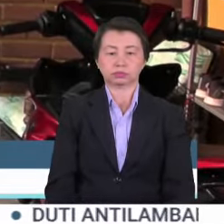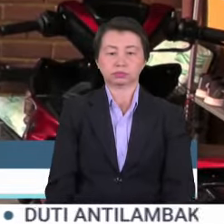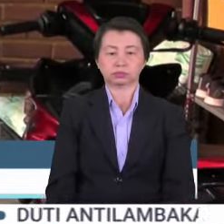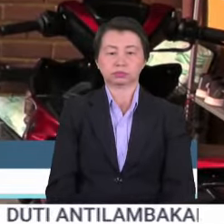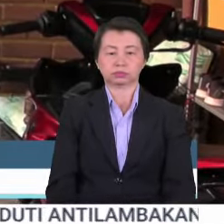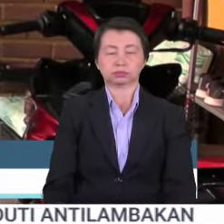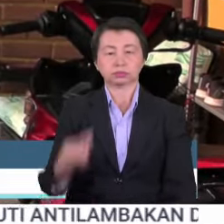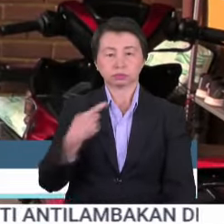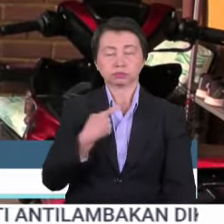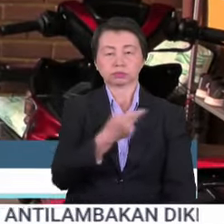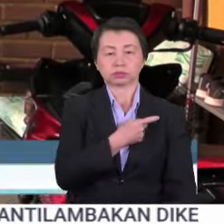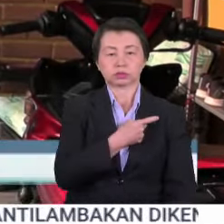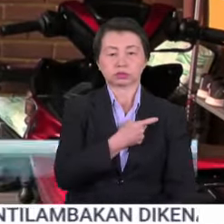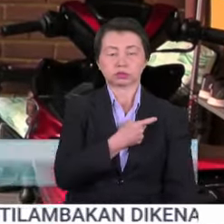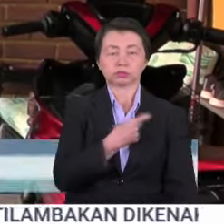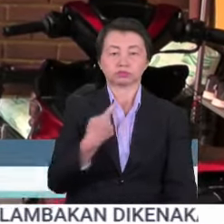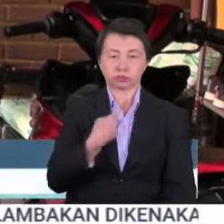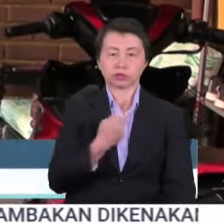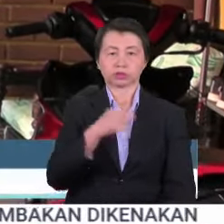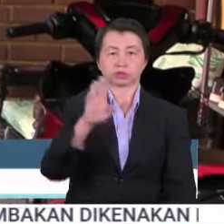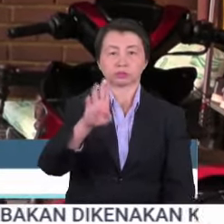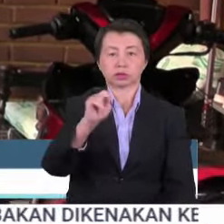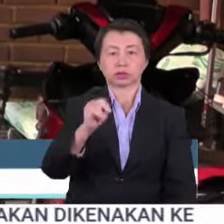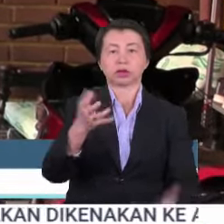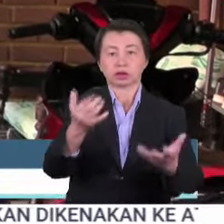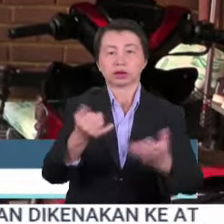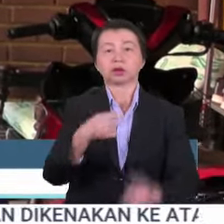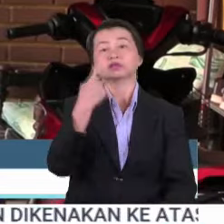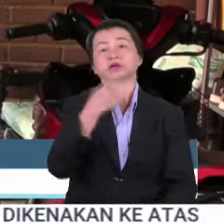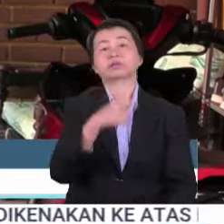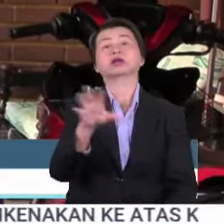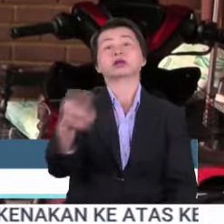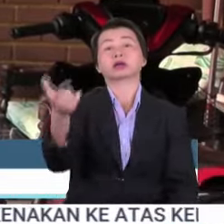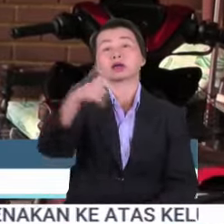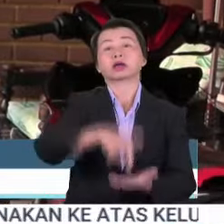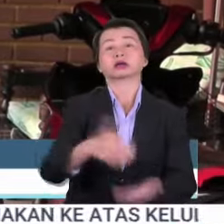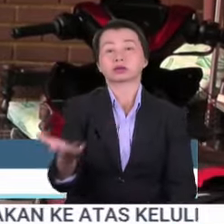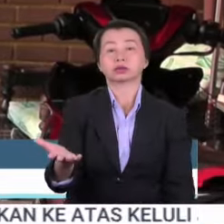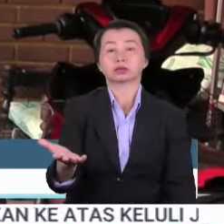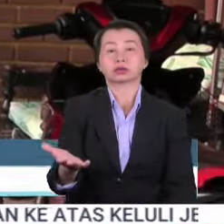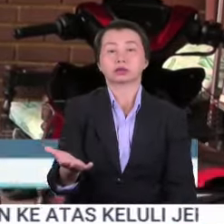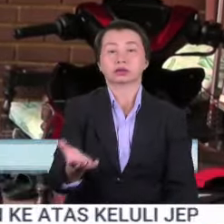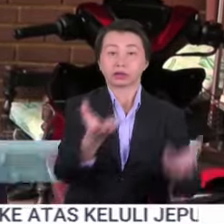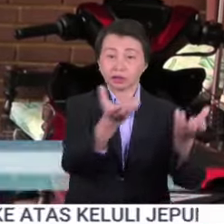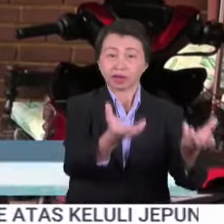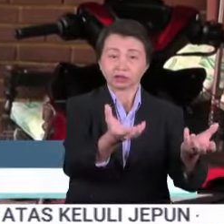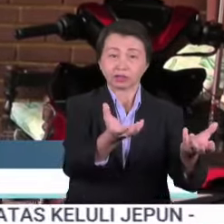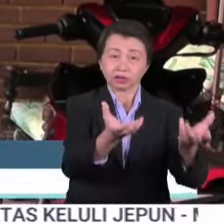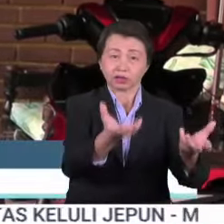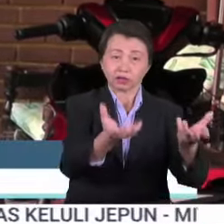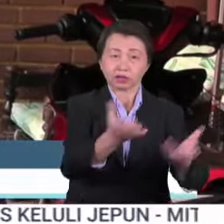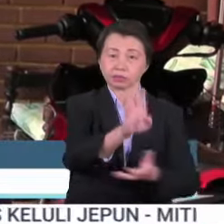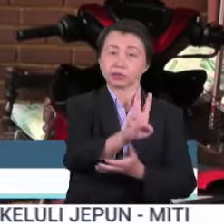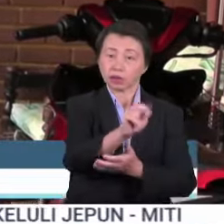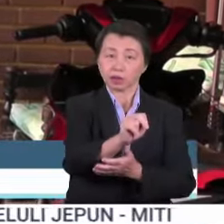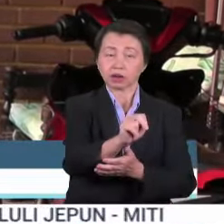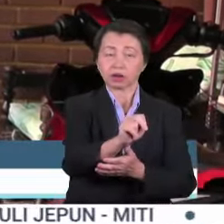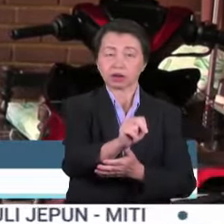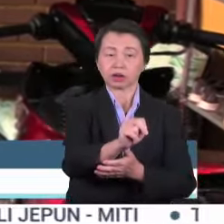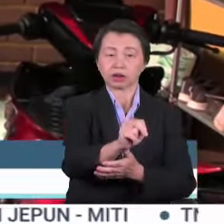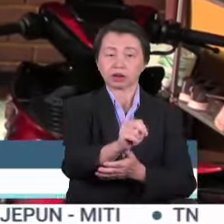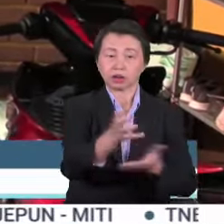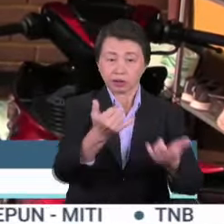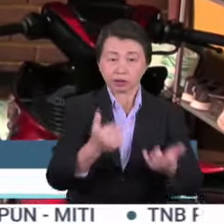Caranya kita ni memang nak siapa lagi? Nak Dacing, nak Barisan Nasional,